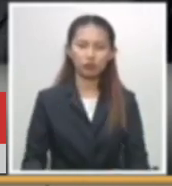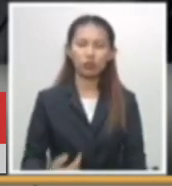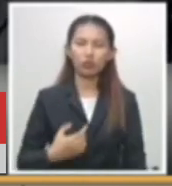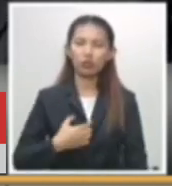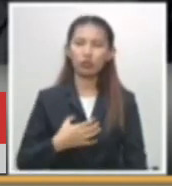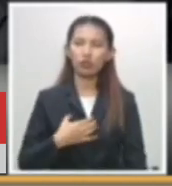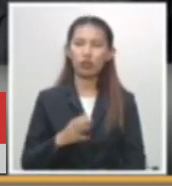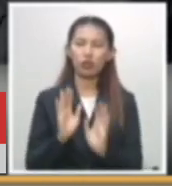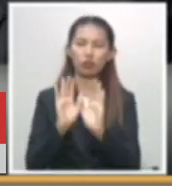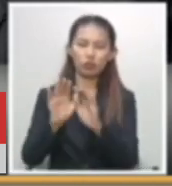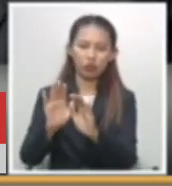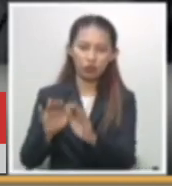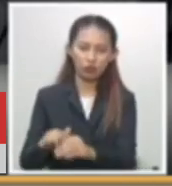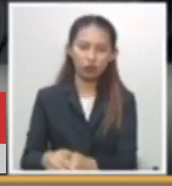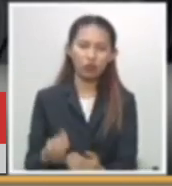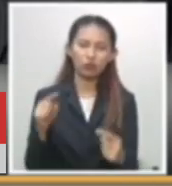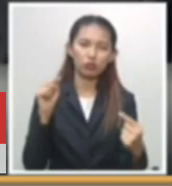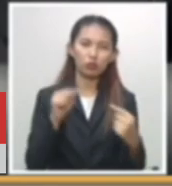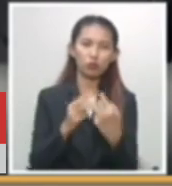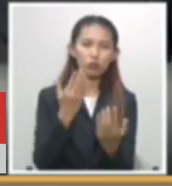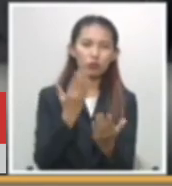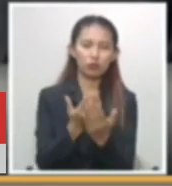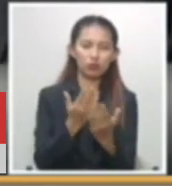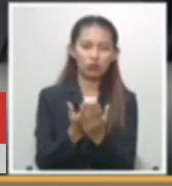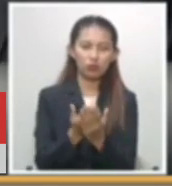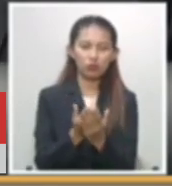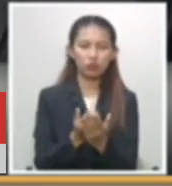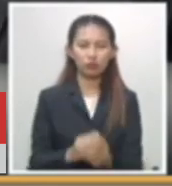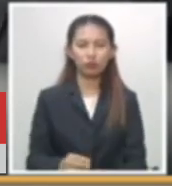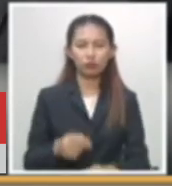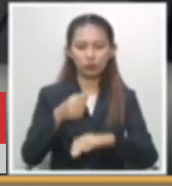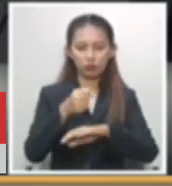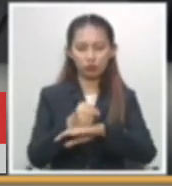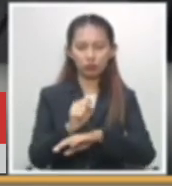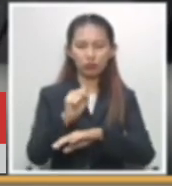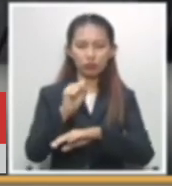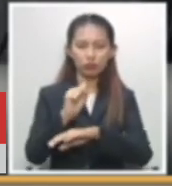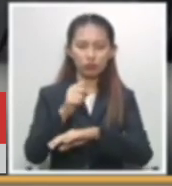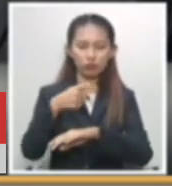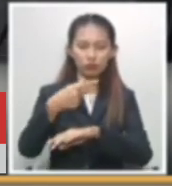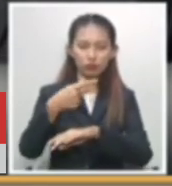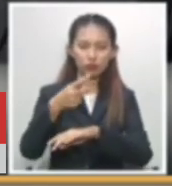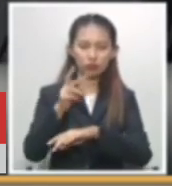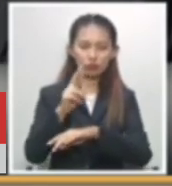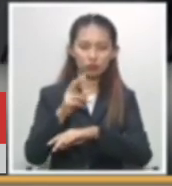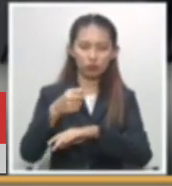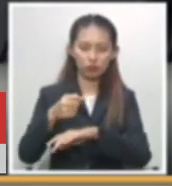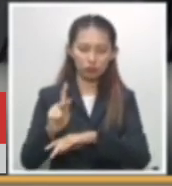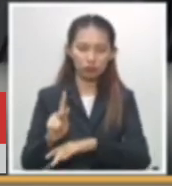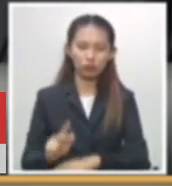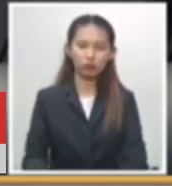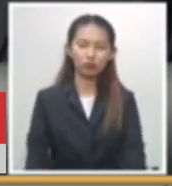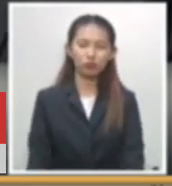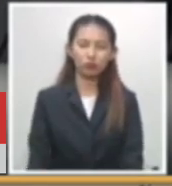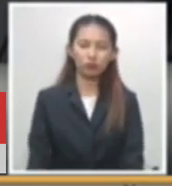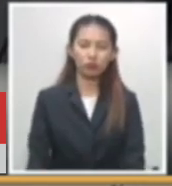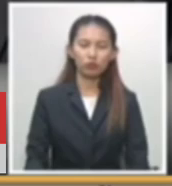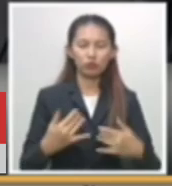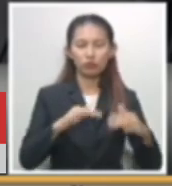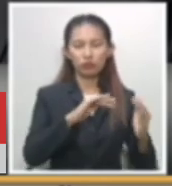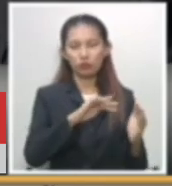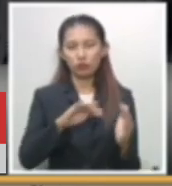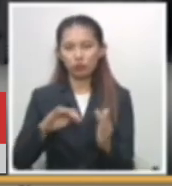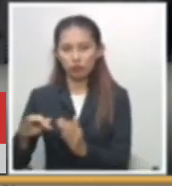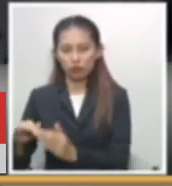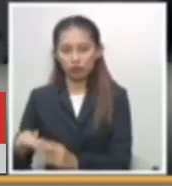ากเรื่องงบประมาณของรัฐสภาท่านประธานครับต่อไปนี้เป็นเรื่องที่ประ